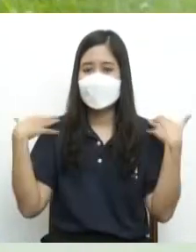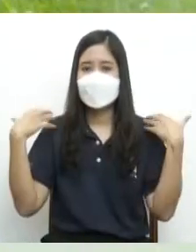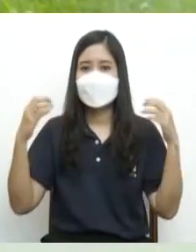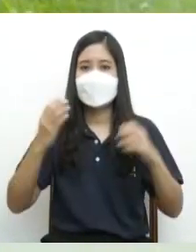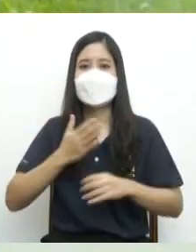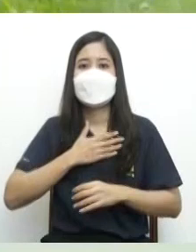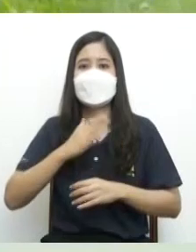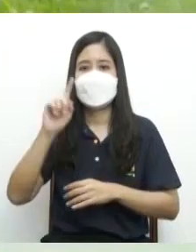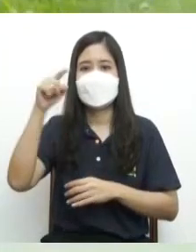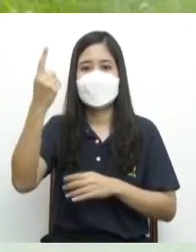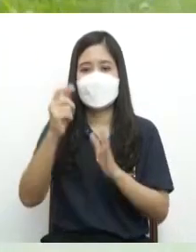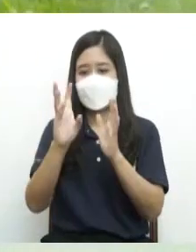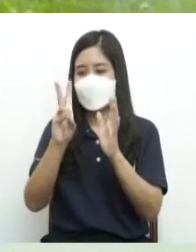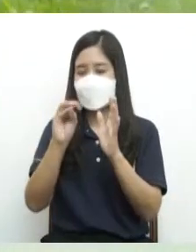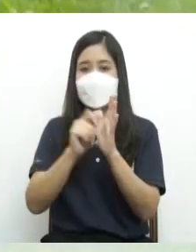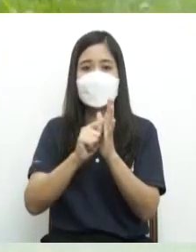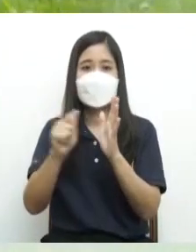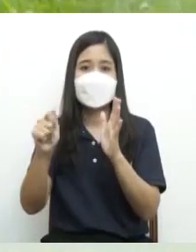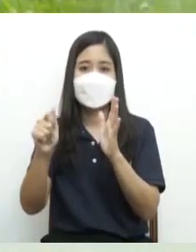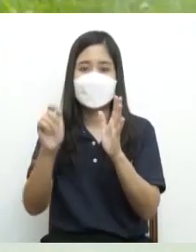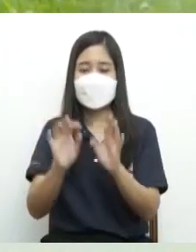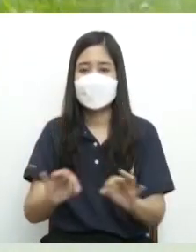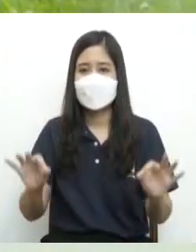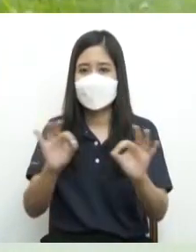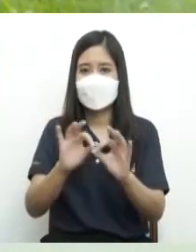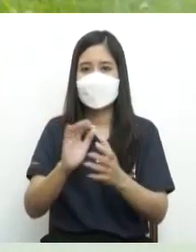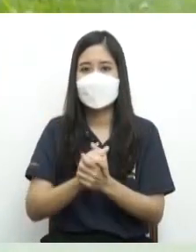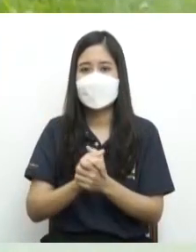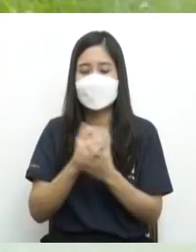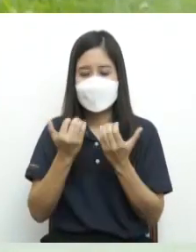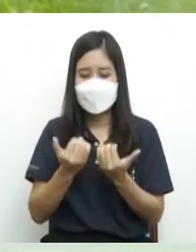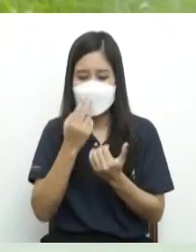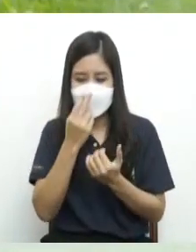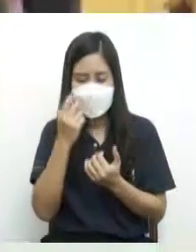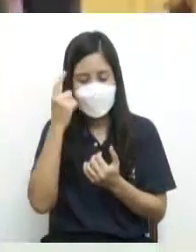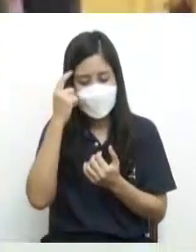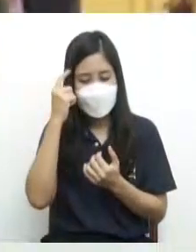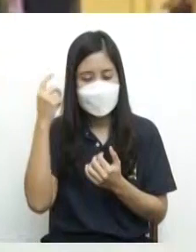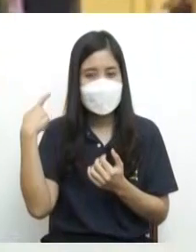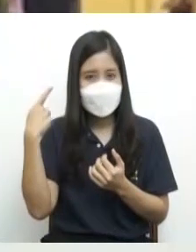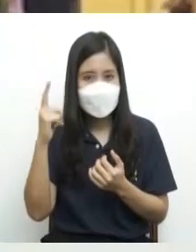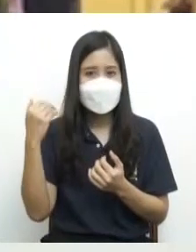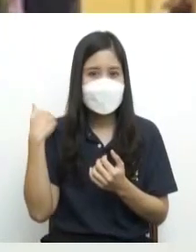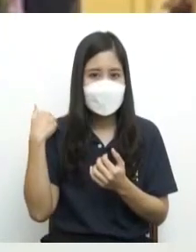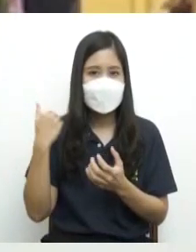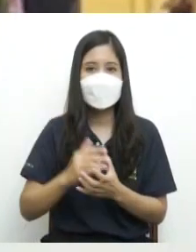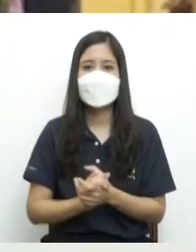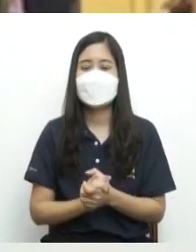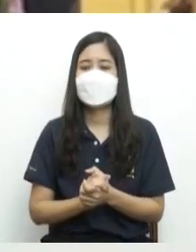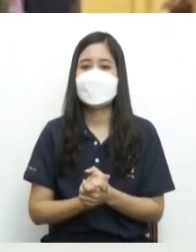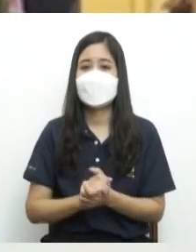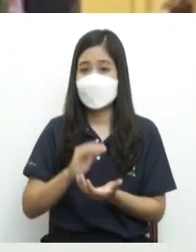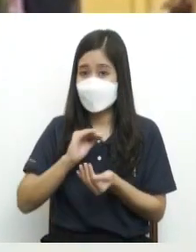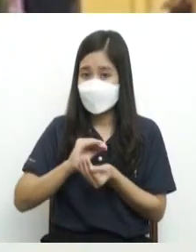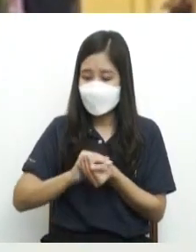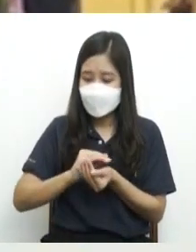ษียณนะครับสามารถพึ่งตนเองได้อันนี้ผมคิดว่าจะเป็นประโยชน์ในประเด็นนี้ครับ ค่ะเก็บสะสมต้นทุน